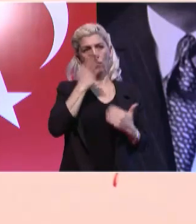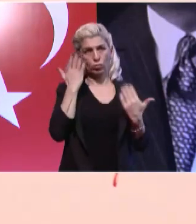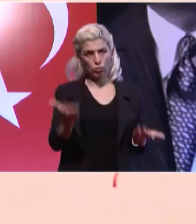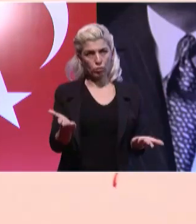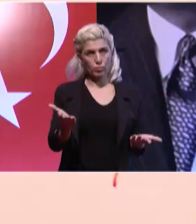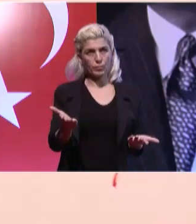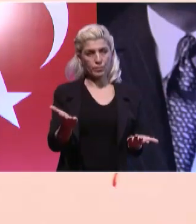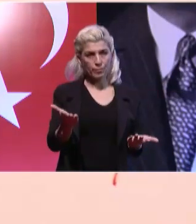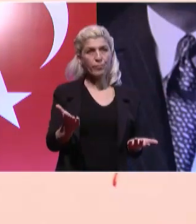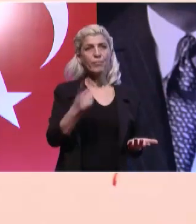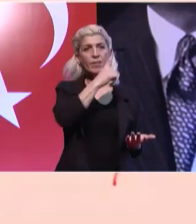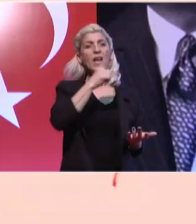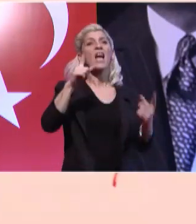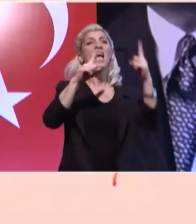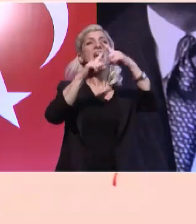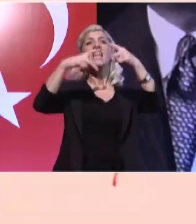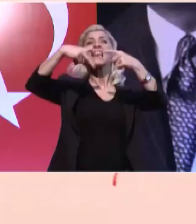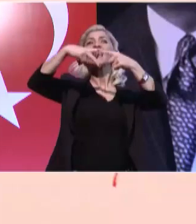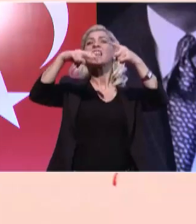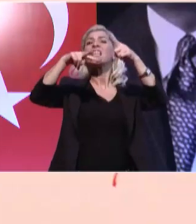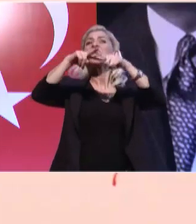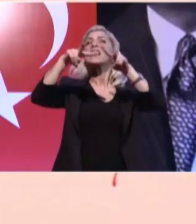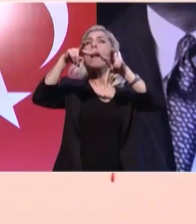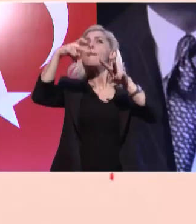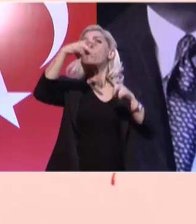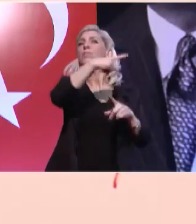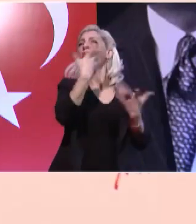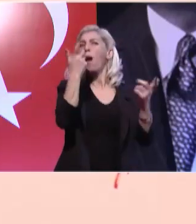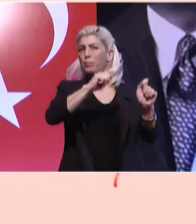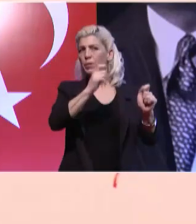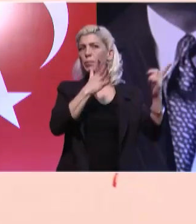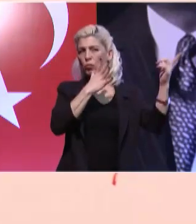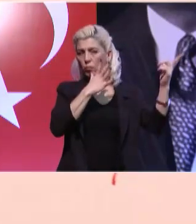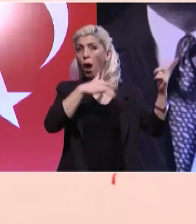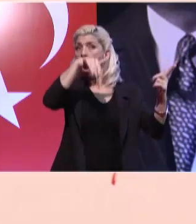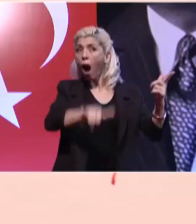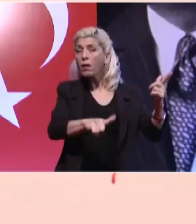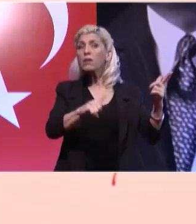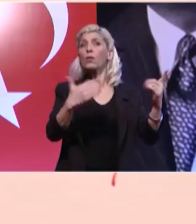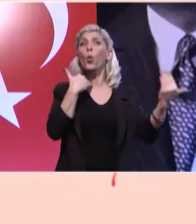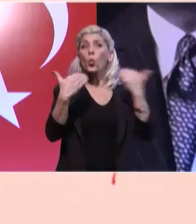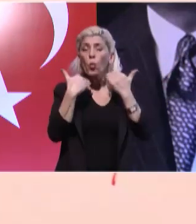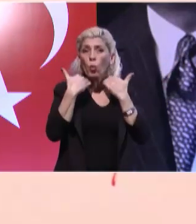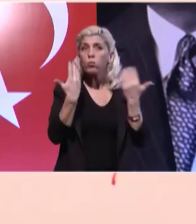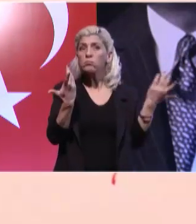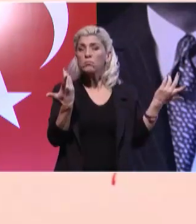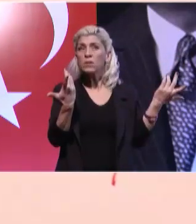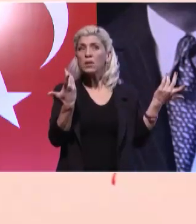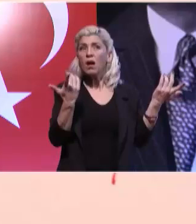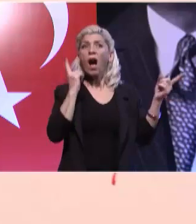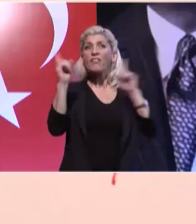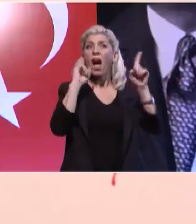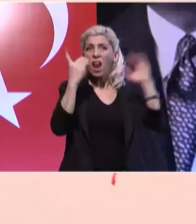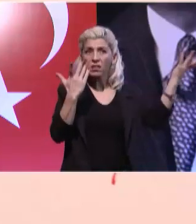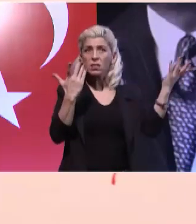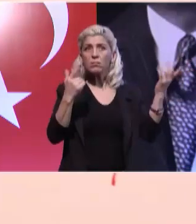Trump'ın da ne yaptığını gayet iyi biliyoruz. Ama hakkı, hukuku ve adaleti sadece kendi ülkemizde değil,